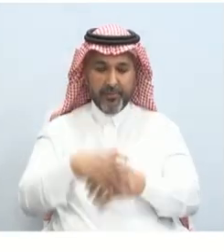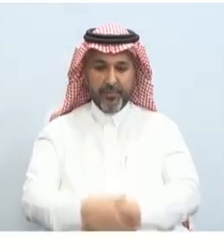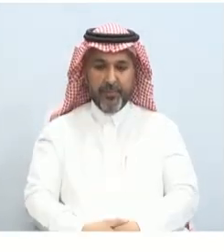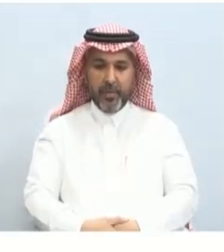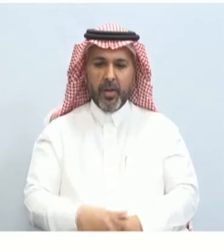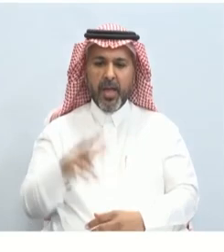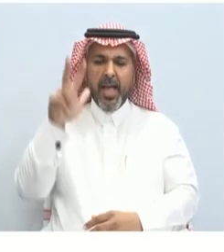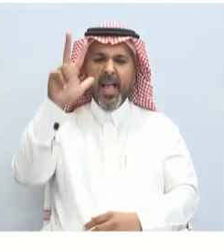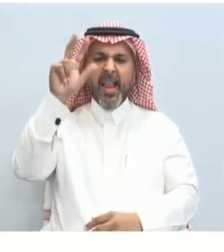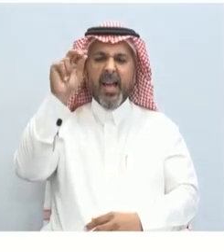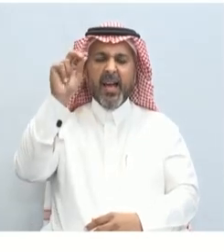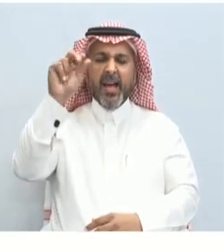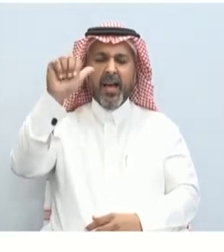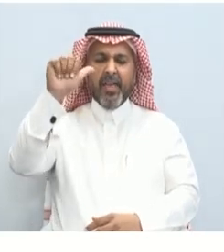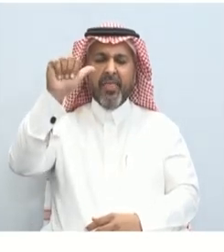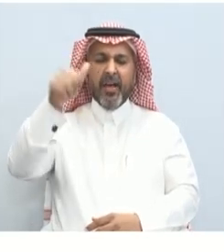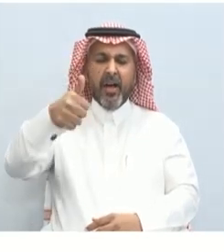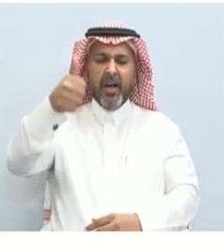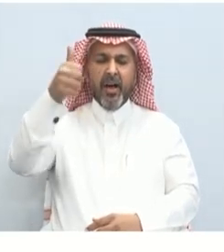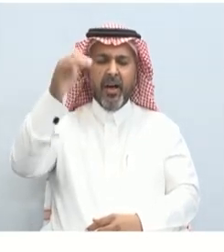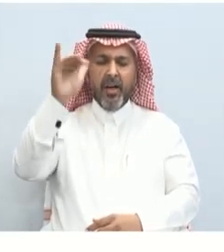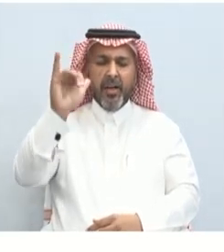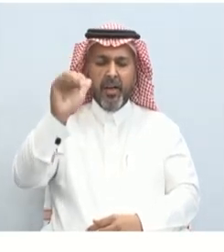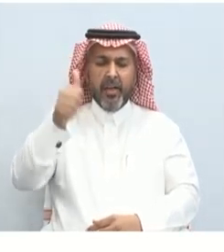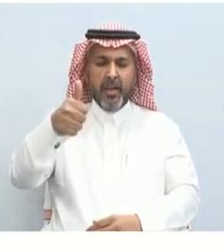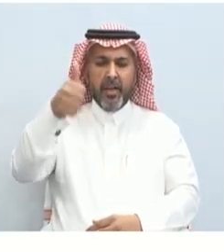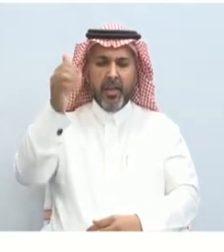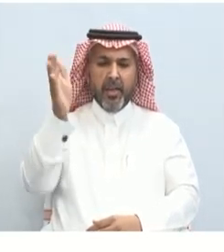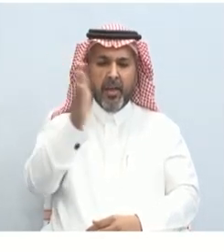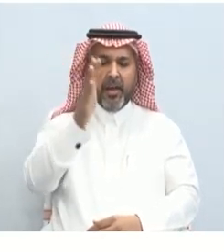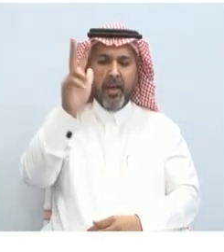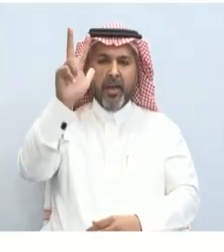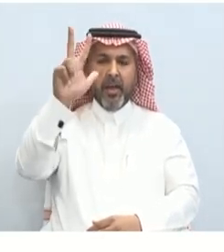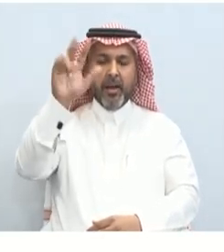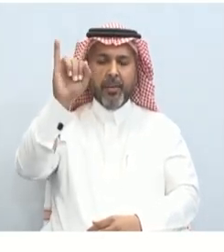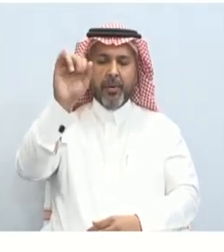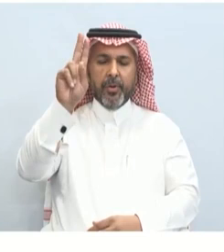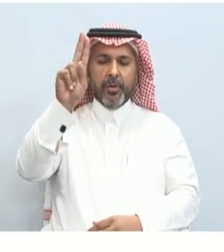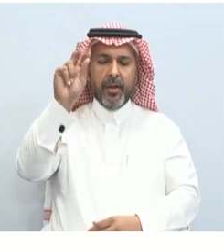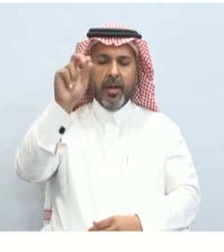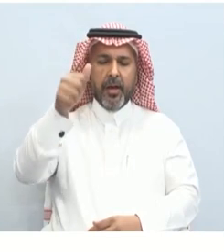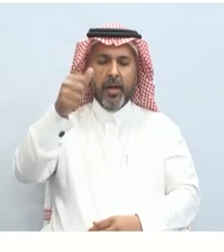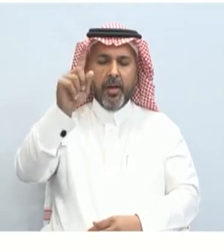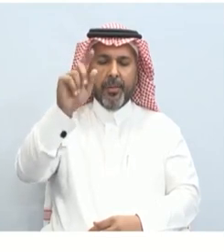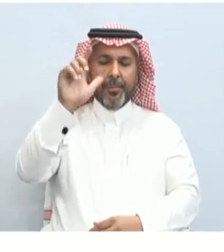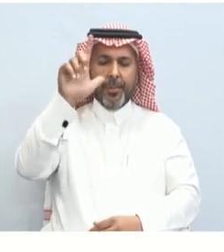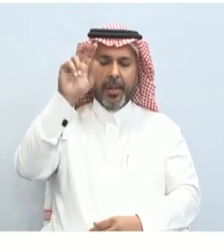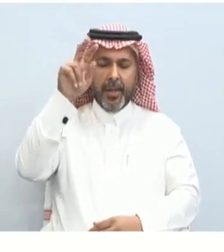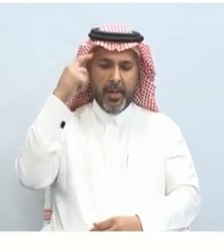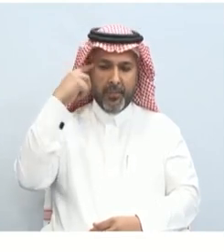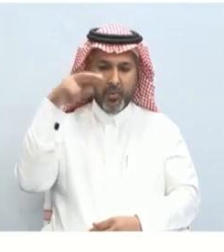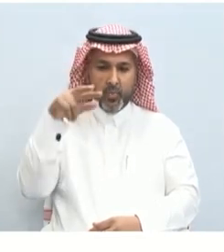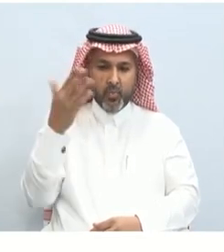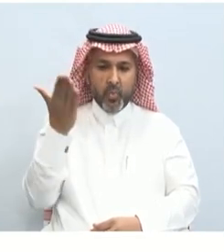القضايا التي تتفق في الموضوع والمحمول وتختلف في الكم او الكيف او